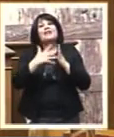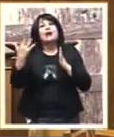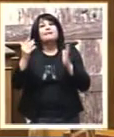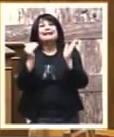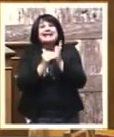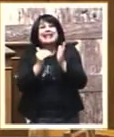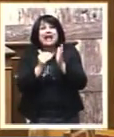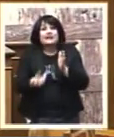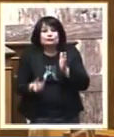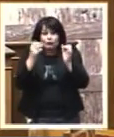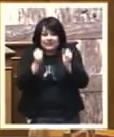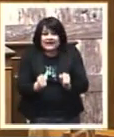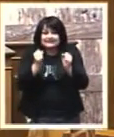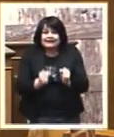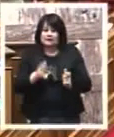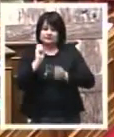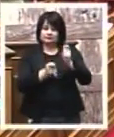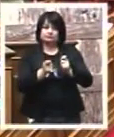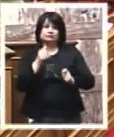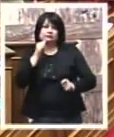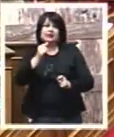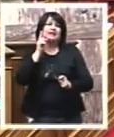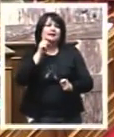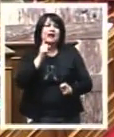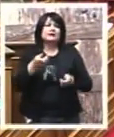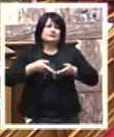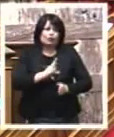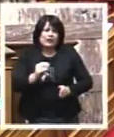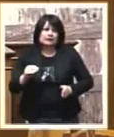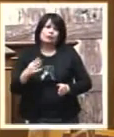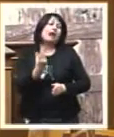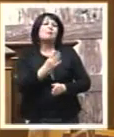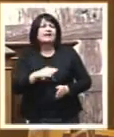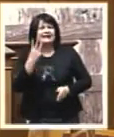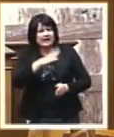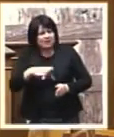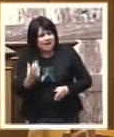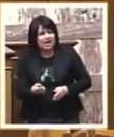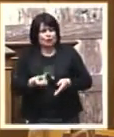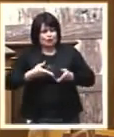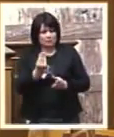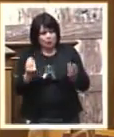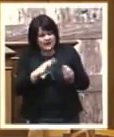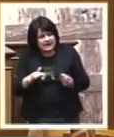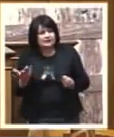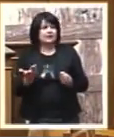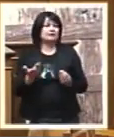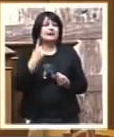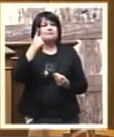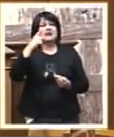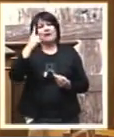γενναίες επιδοτήσεις για μακροχρόνια άνερες γυναίκες, πολύτεκνες, τρίτεκνες ή τρίτεκνους και αρχηγούς